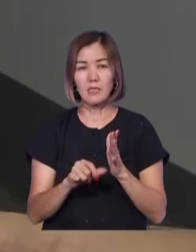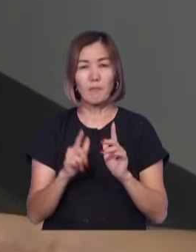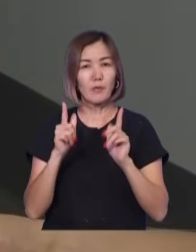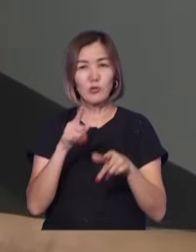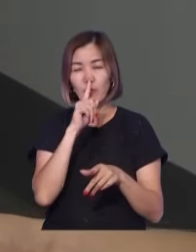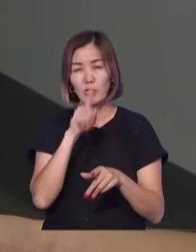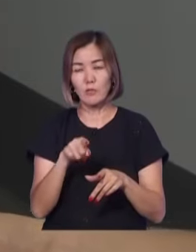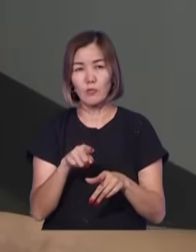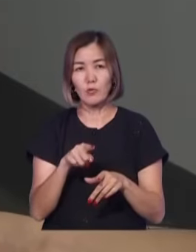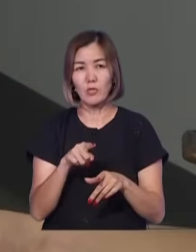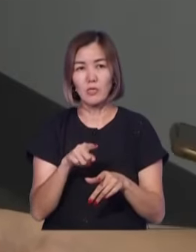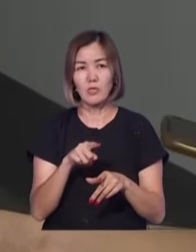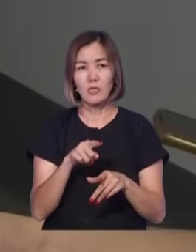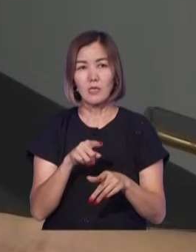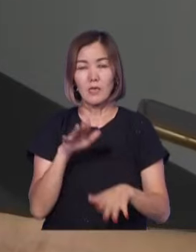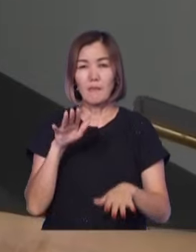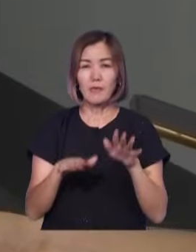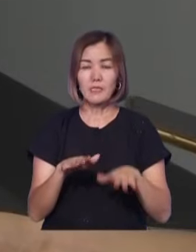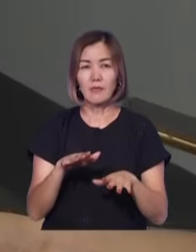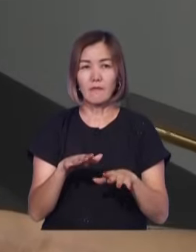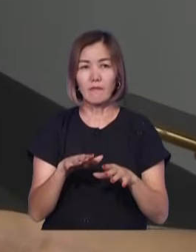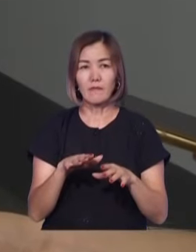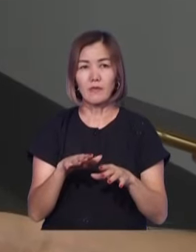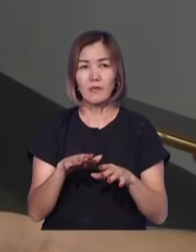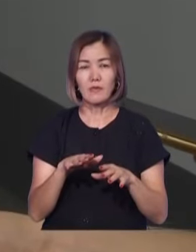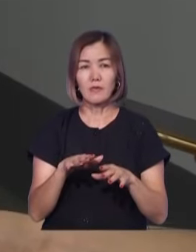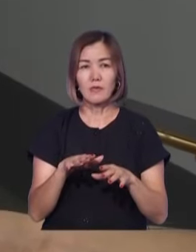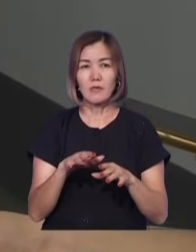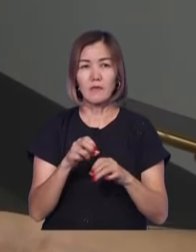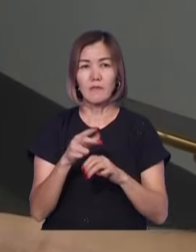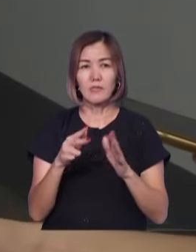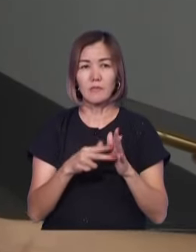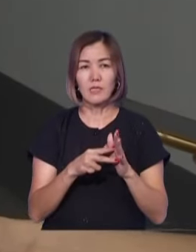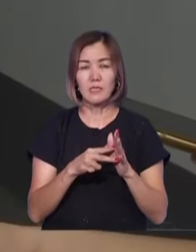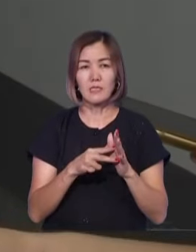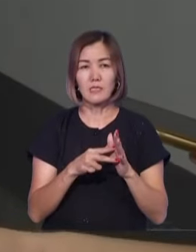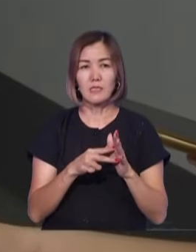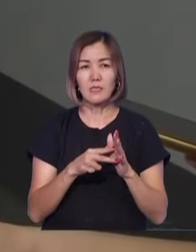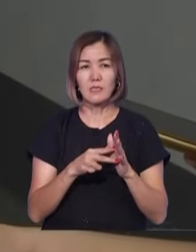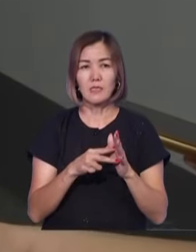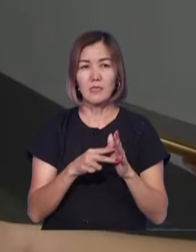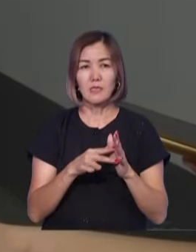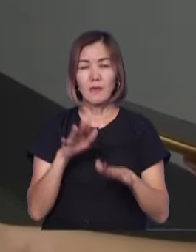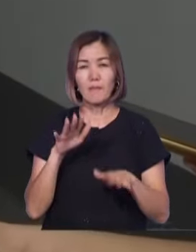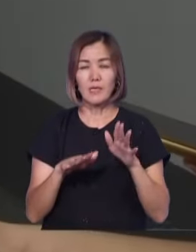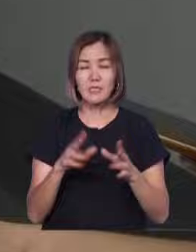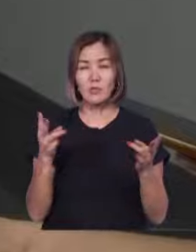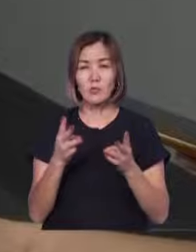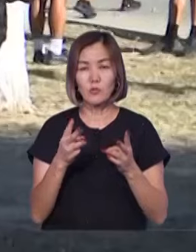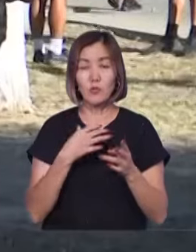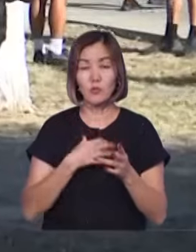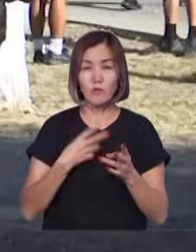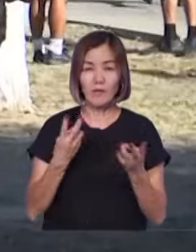поступления с индексом массы тела 18,5 и менее тоже не подходят для поступления в высшее военного учебного